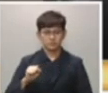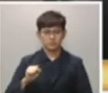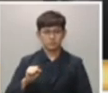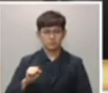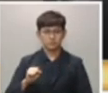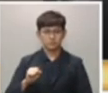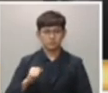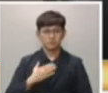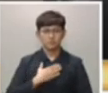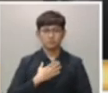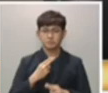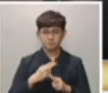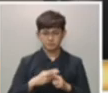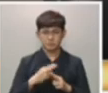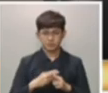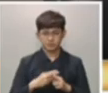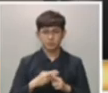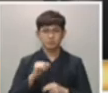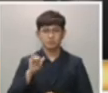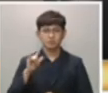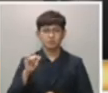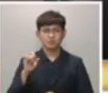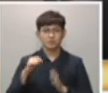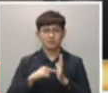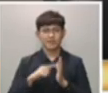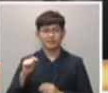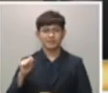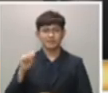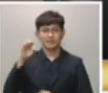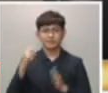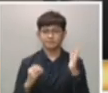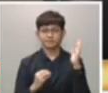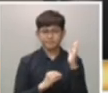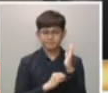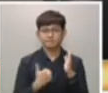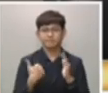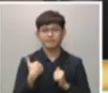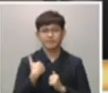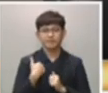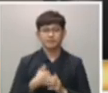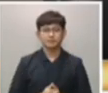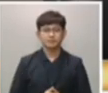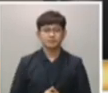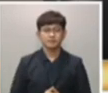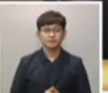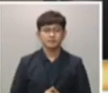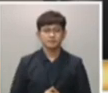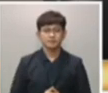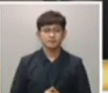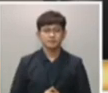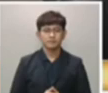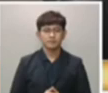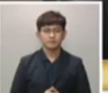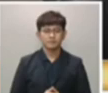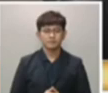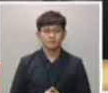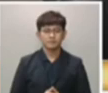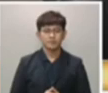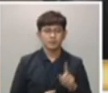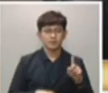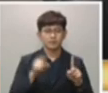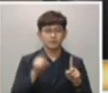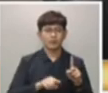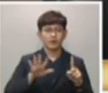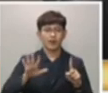ผู้มีรายนามทายยตินี้ซึ่งมีจำนวนไม่น้อยกว่า1ใน5ของจำนวนสมาชิกทั้งหม